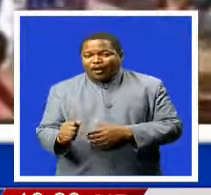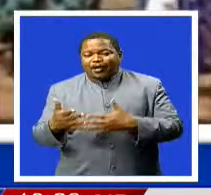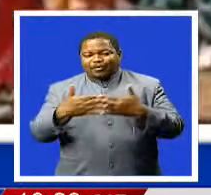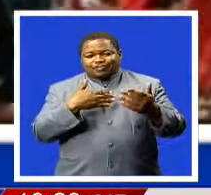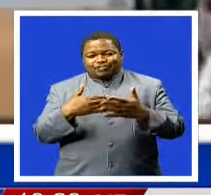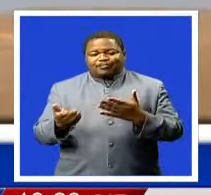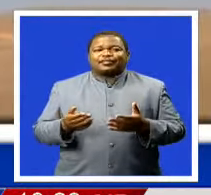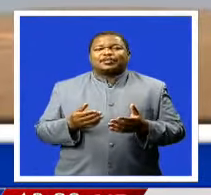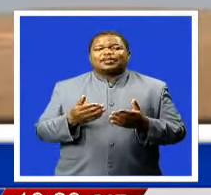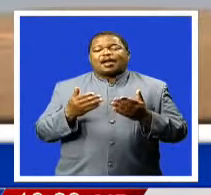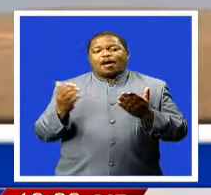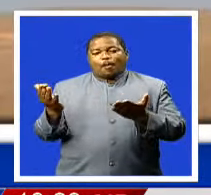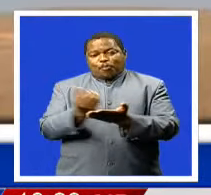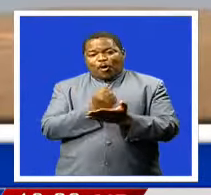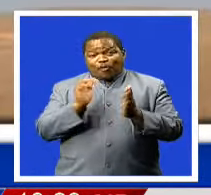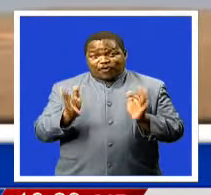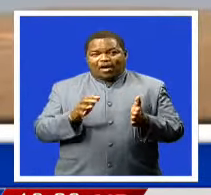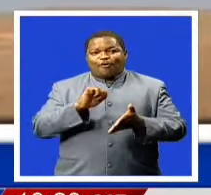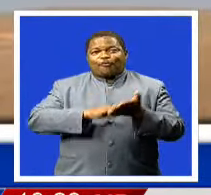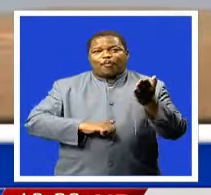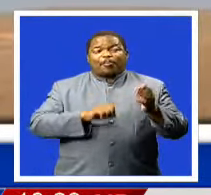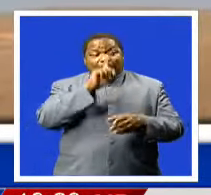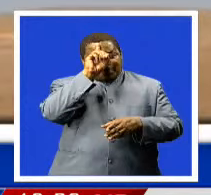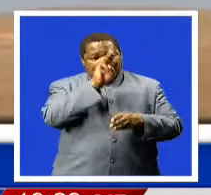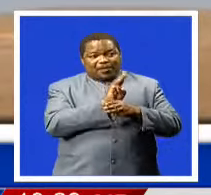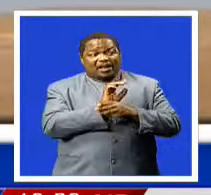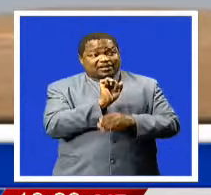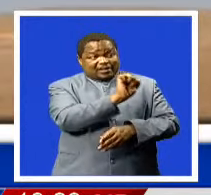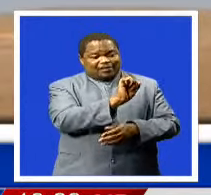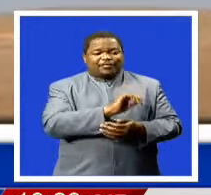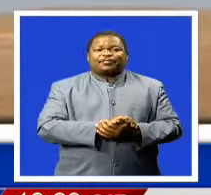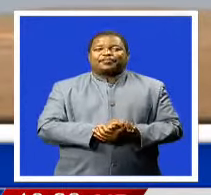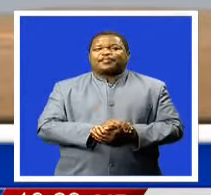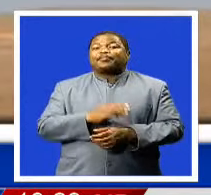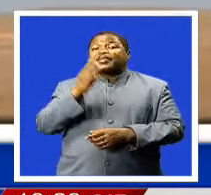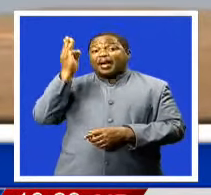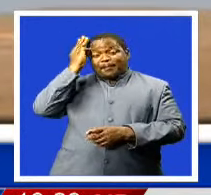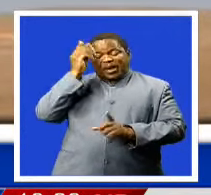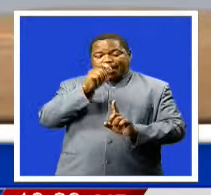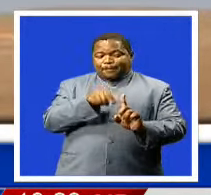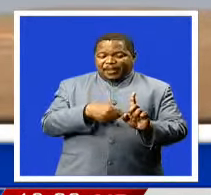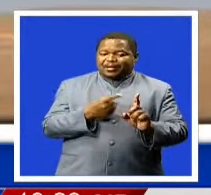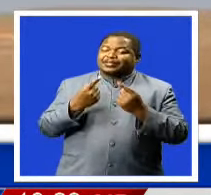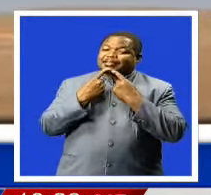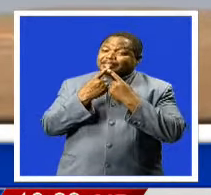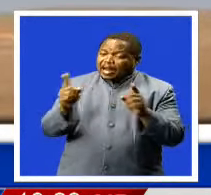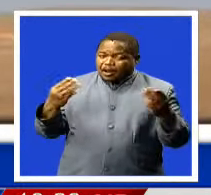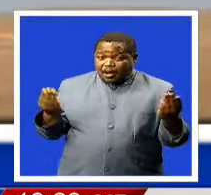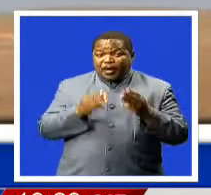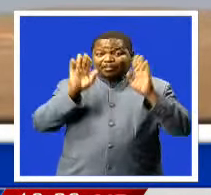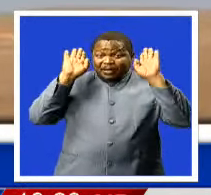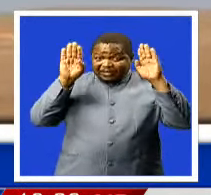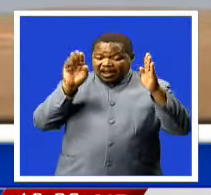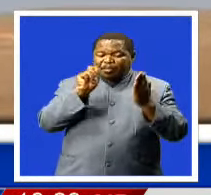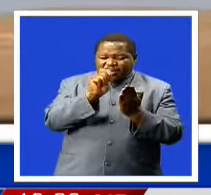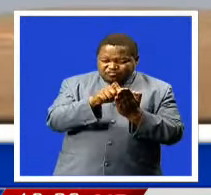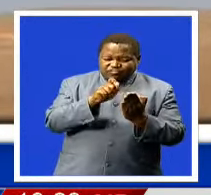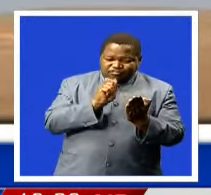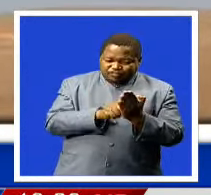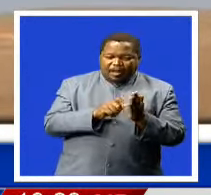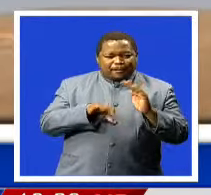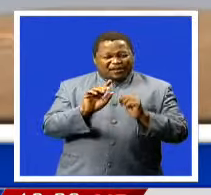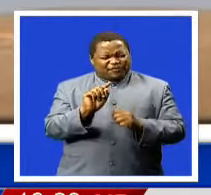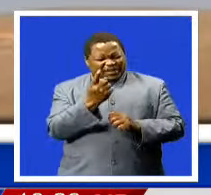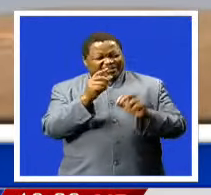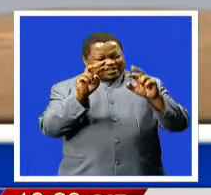endlovukazini. Kanti umfana Nkosi Hlangisempi sewunxuse tinsathele ukuthi tibothola tiphindze tikhulume emaciniso uma